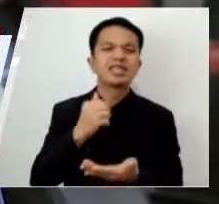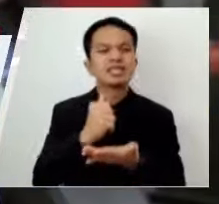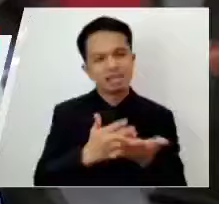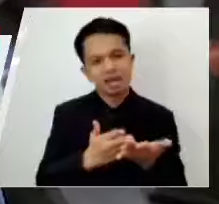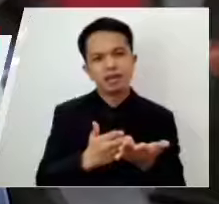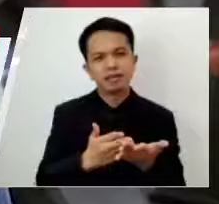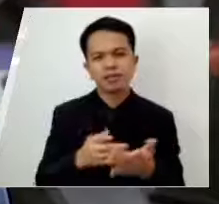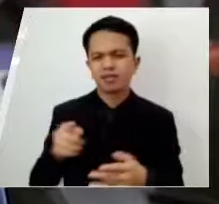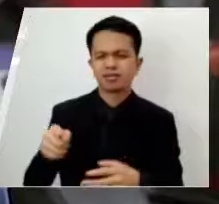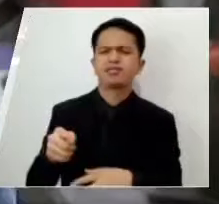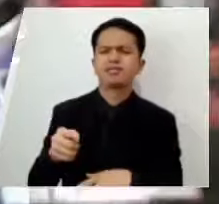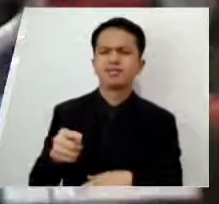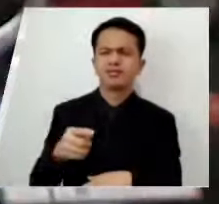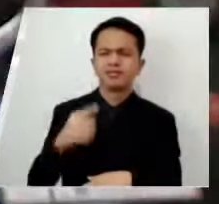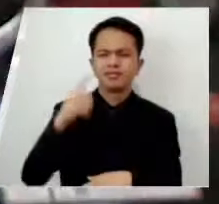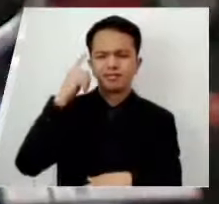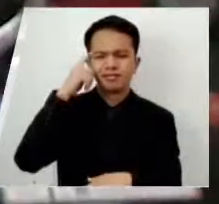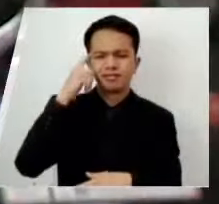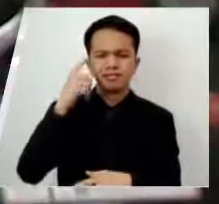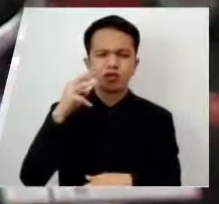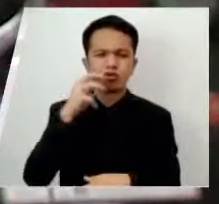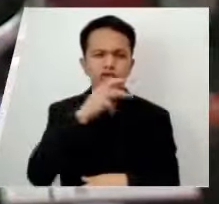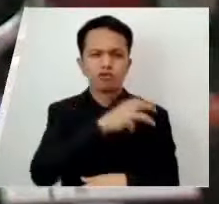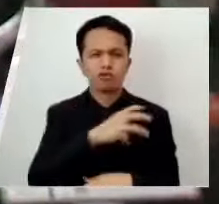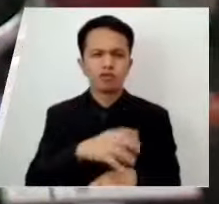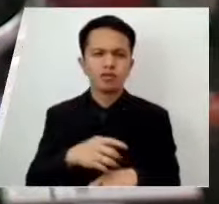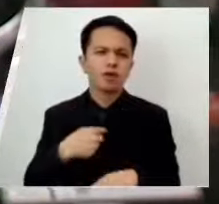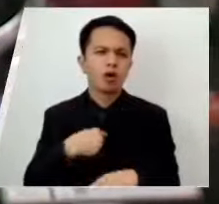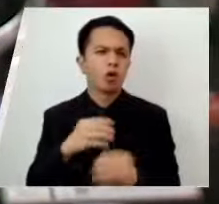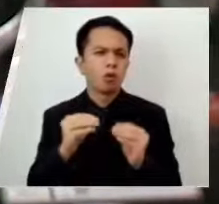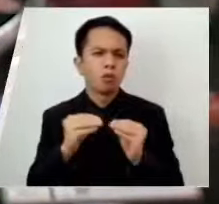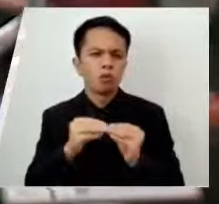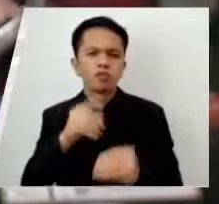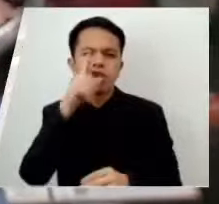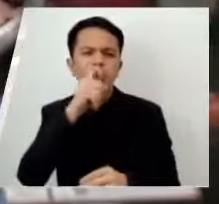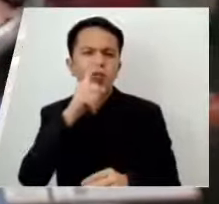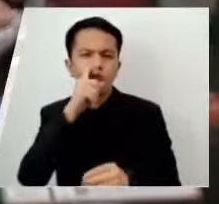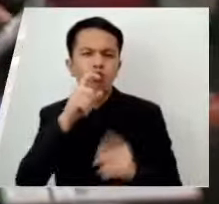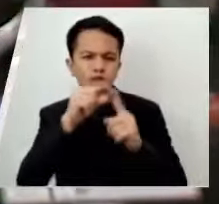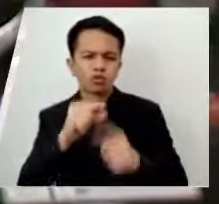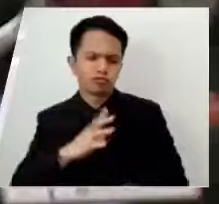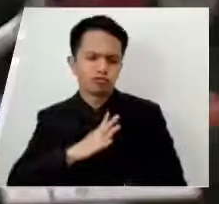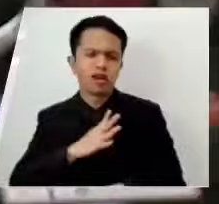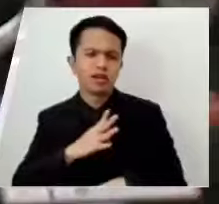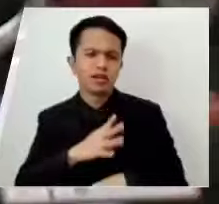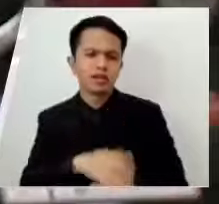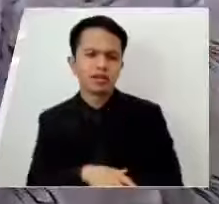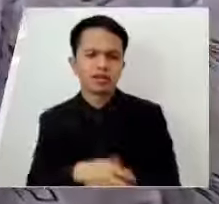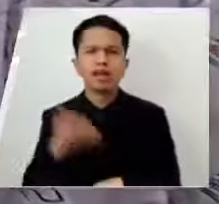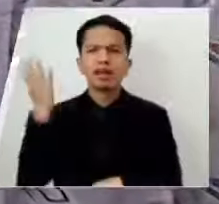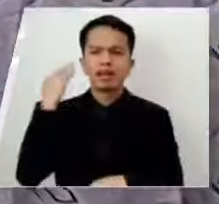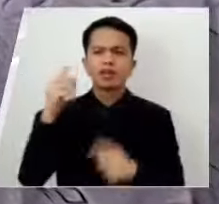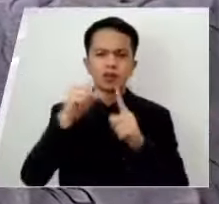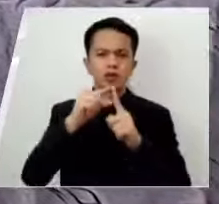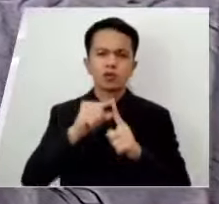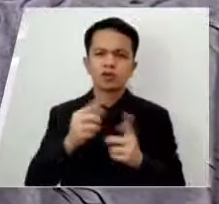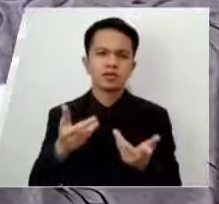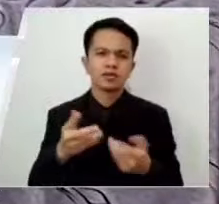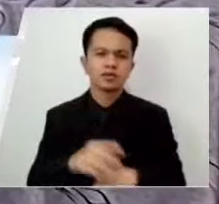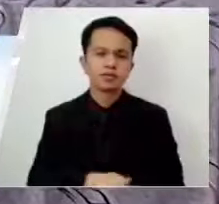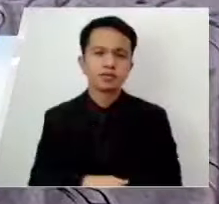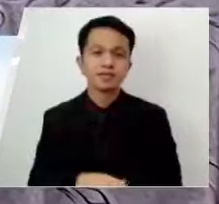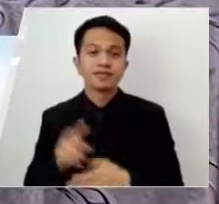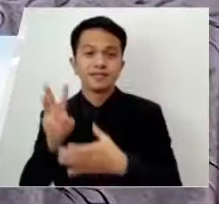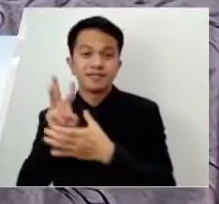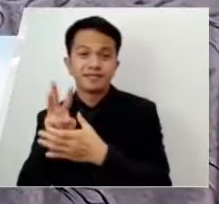nila na hindi magaganda. Sanay ako doon sa makaluma. Yung dati pong mga salita. Sabi ng Komisyon sa Wikang